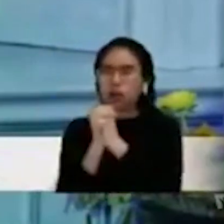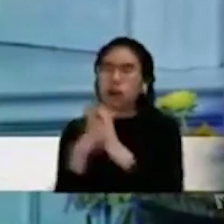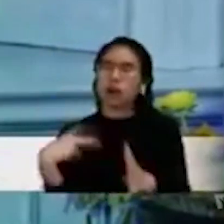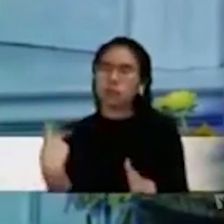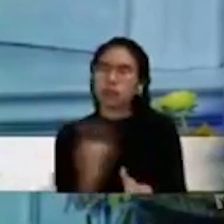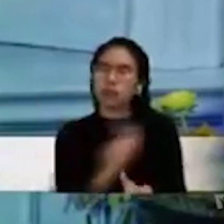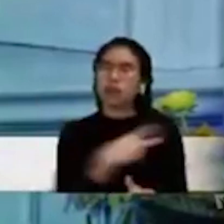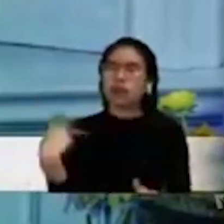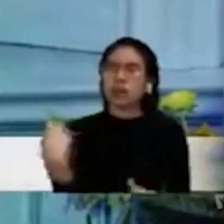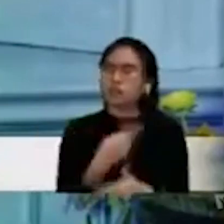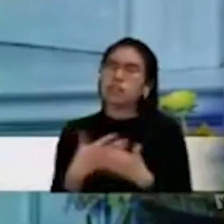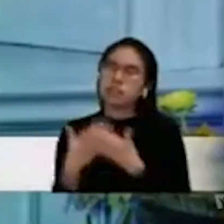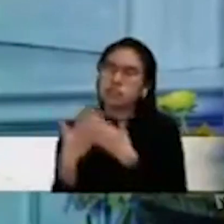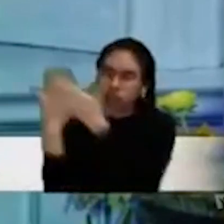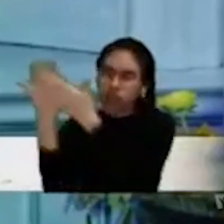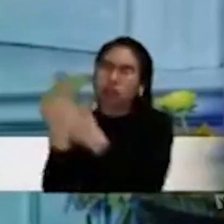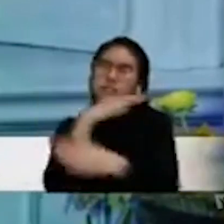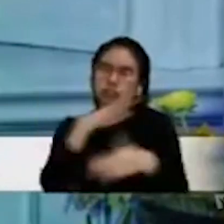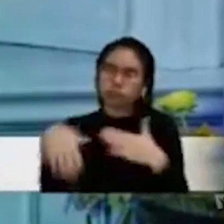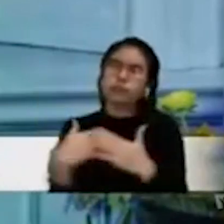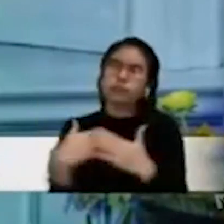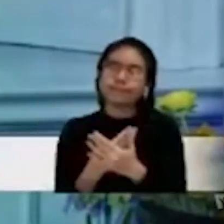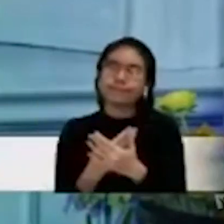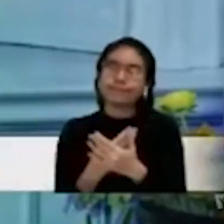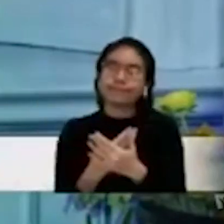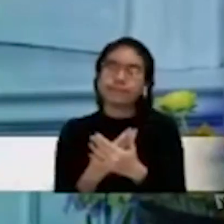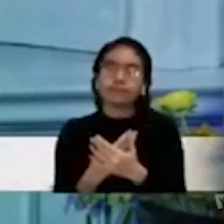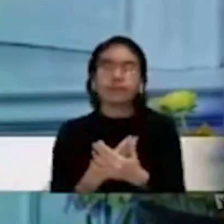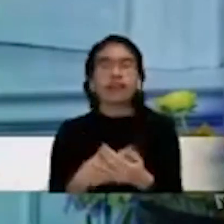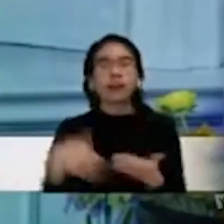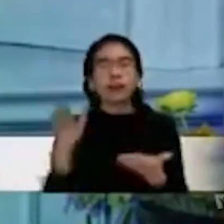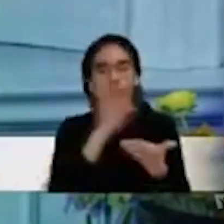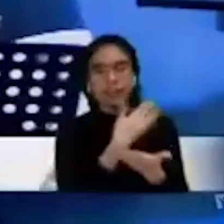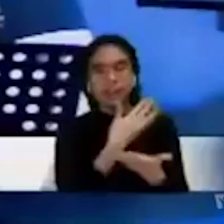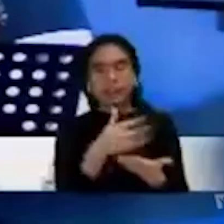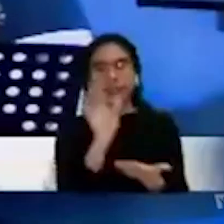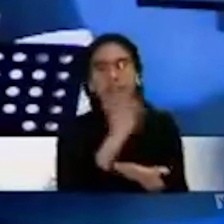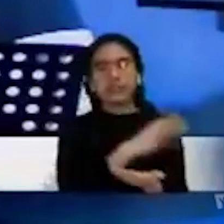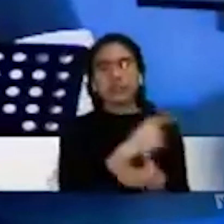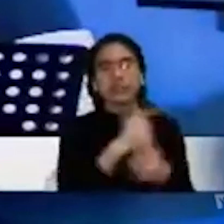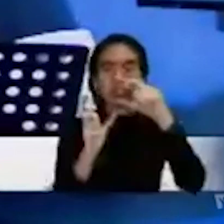Tuhan. Mari kita nyanyikan lagu Sion nomor 185.